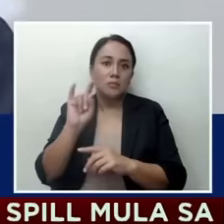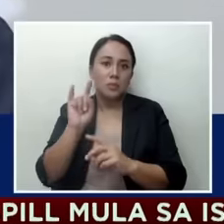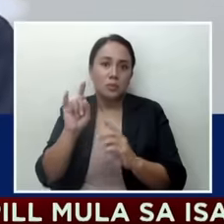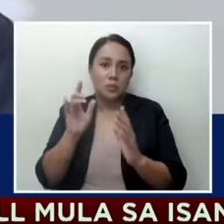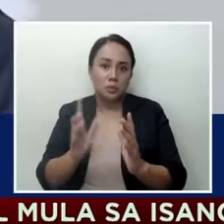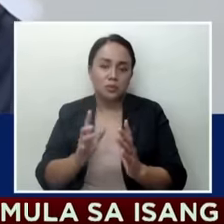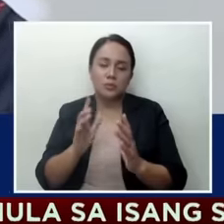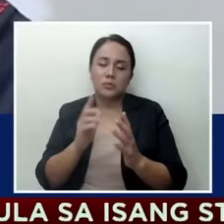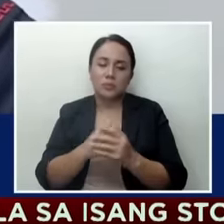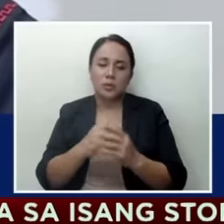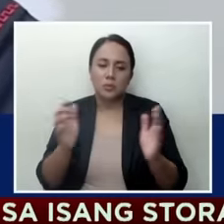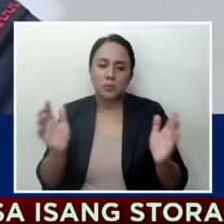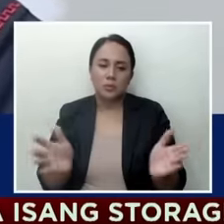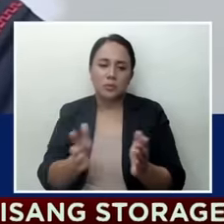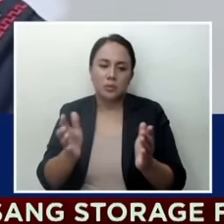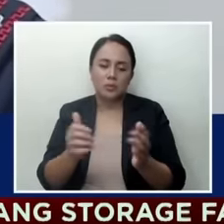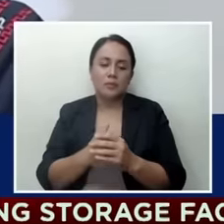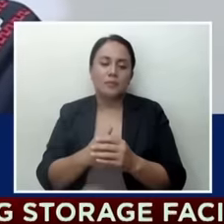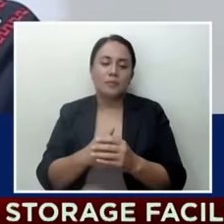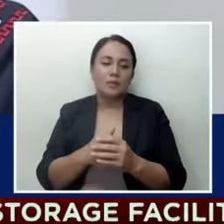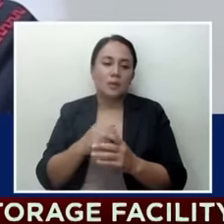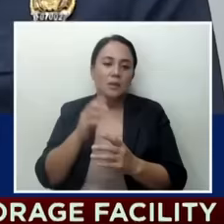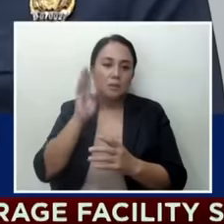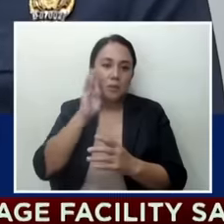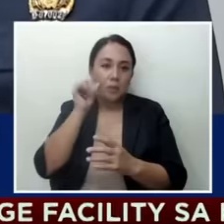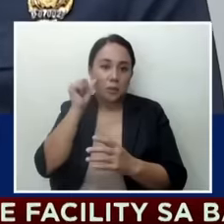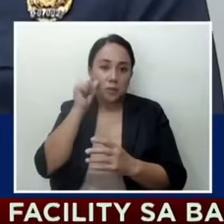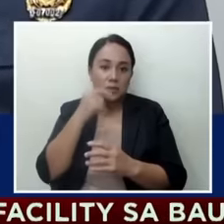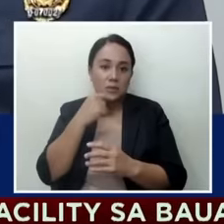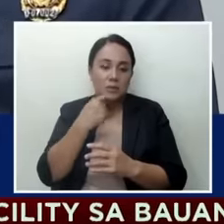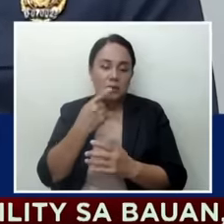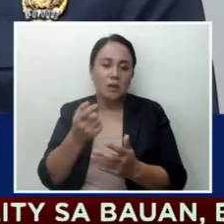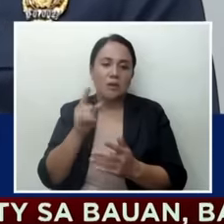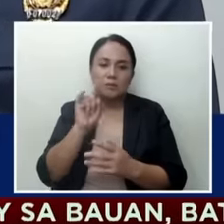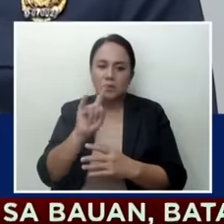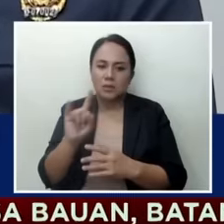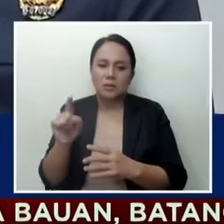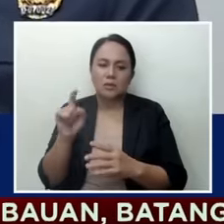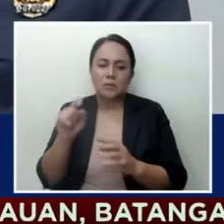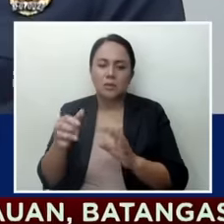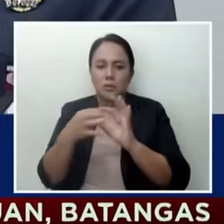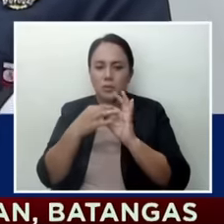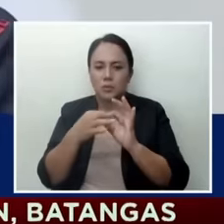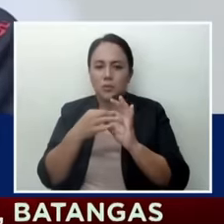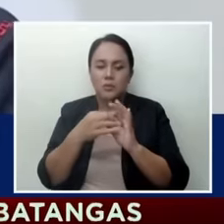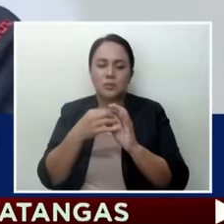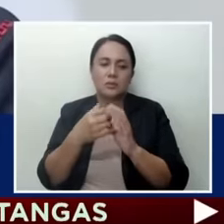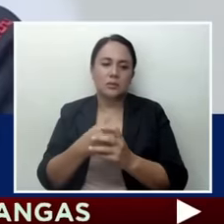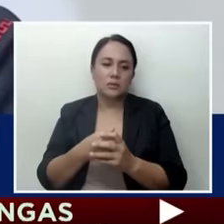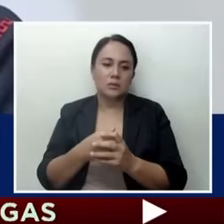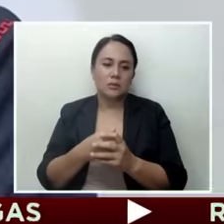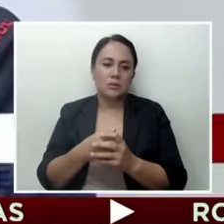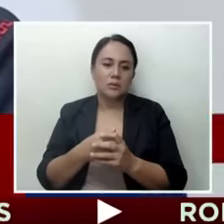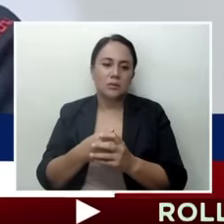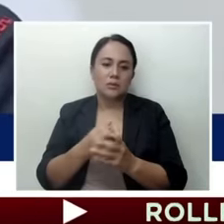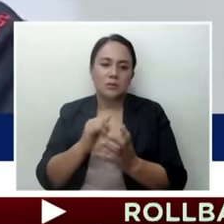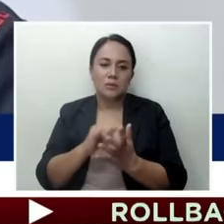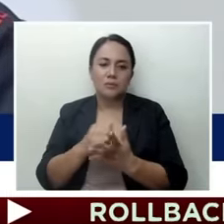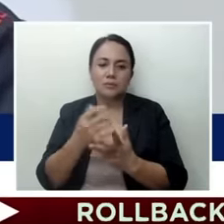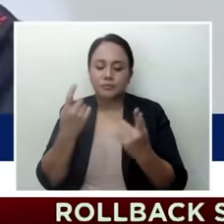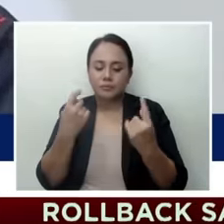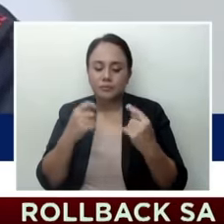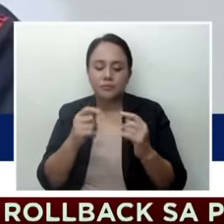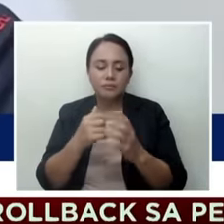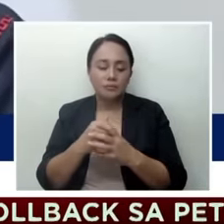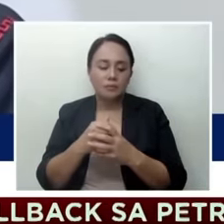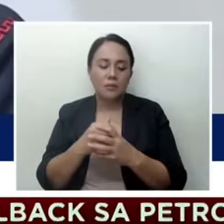kaya hinikayat ni PNP Chief General Benjamin Acorda ang media na makipag-ugnayan sa kanila. Yan ang isang tututukan natin and